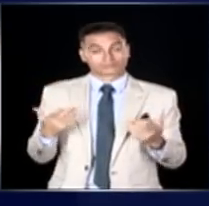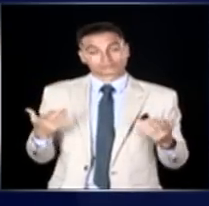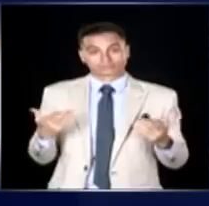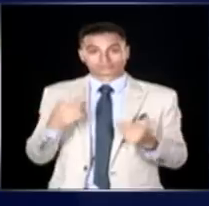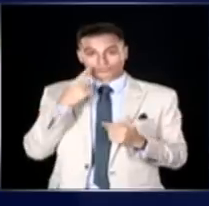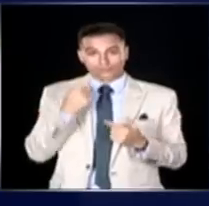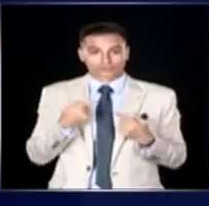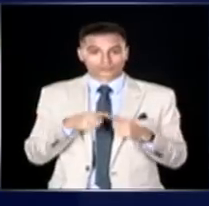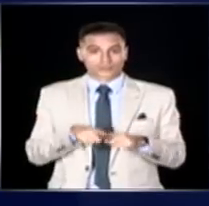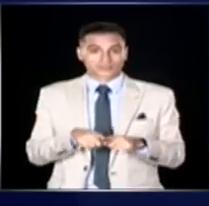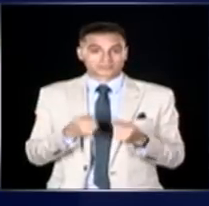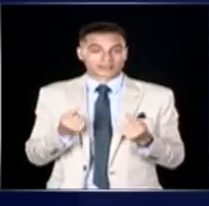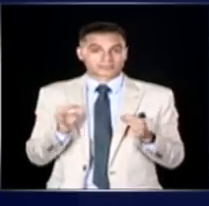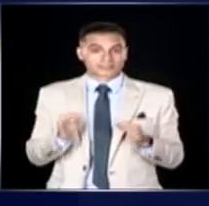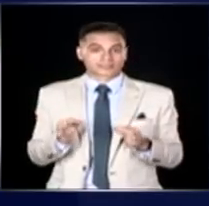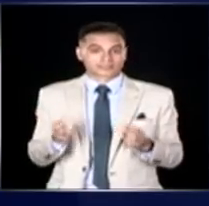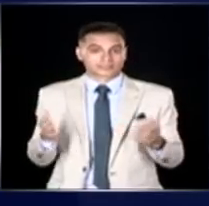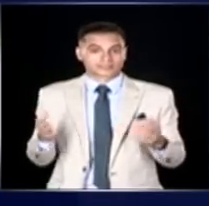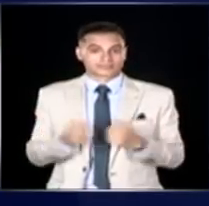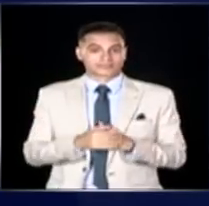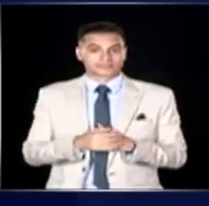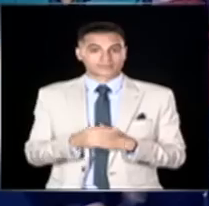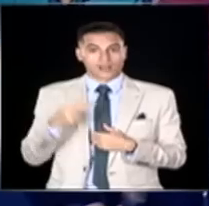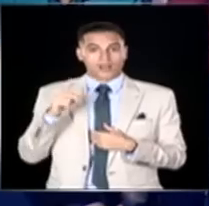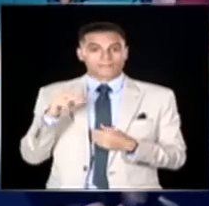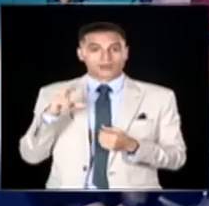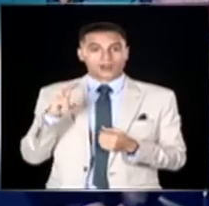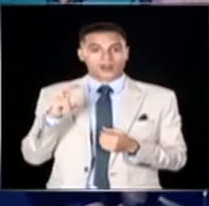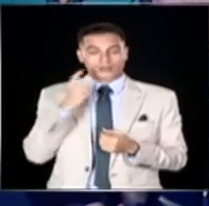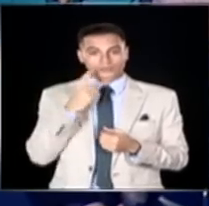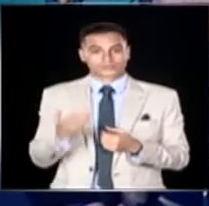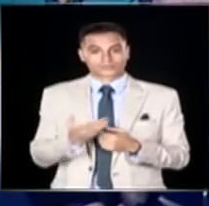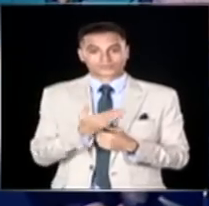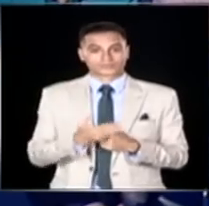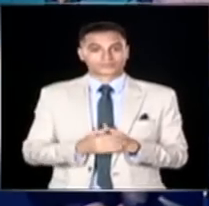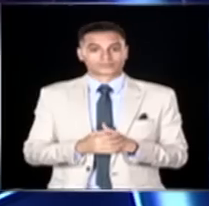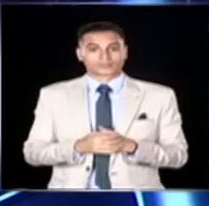سؤالكم. حاجة غريبة جدا. عبد الله، اتفضل يا عبد الله. عبد الله إيهاب.